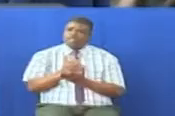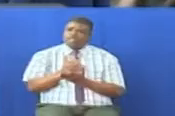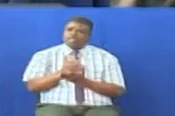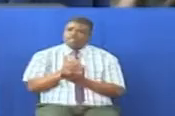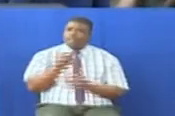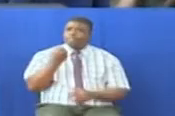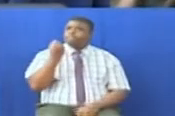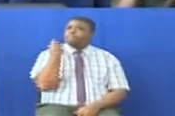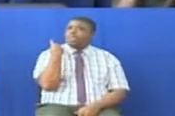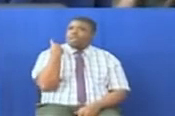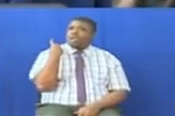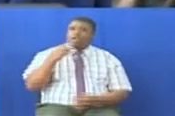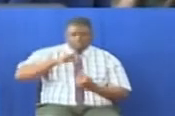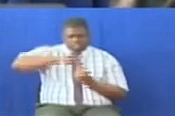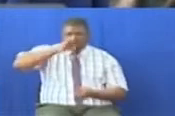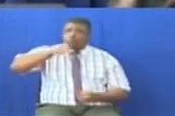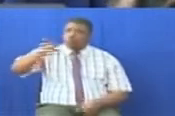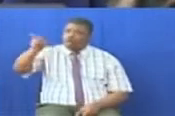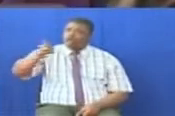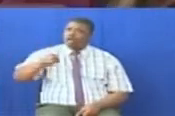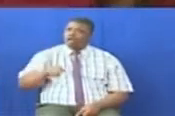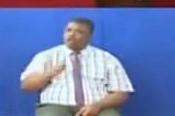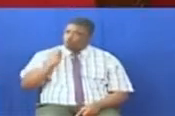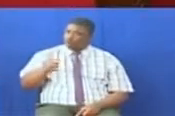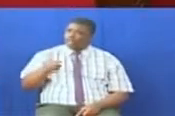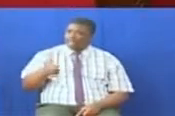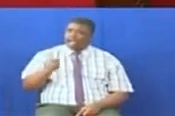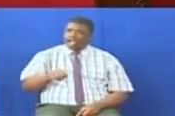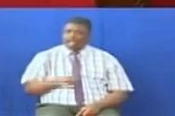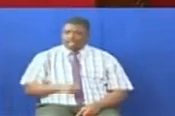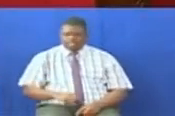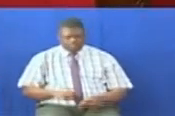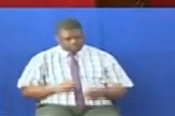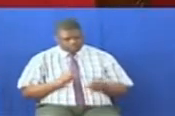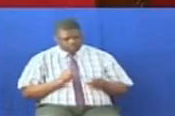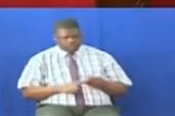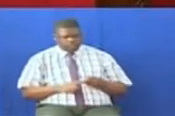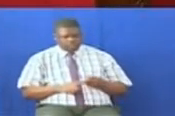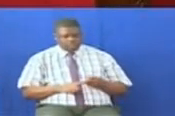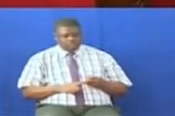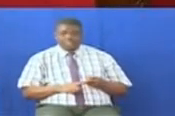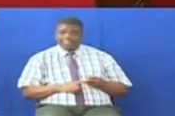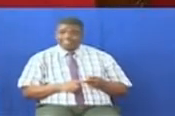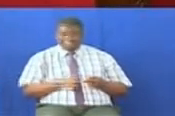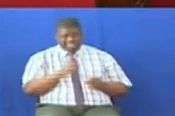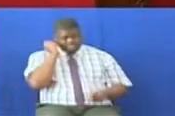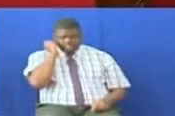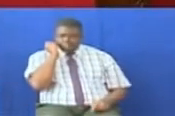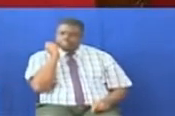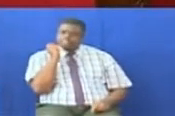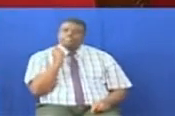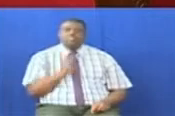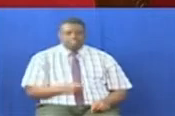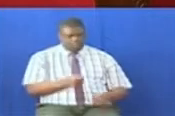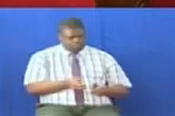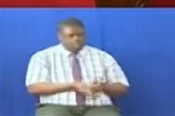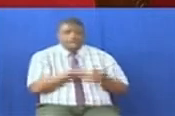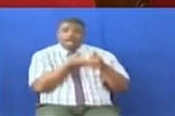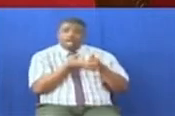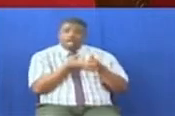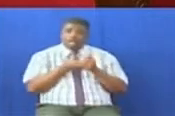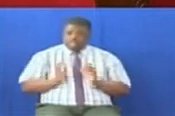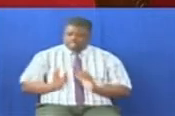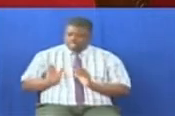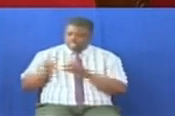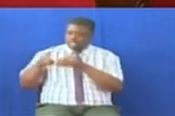itakapofika wakati wa uchaguzi. Hongera sana. Mheshimiwa Naibu Spika, nimpongeze sana mwenyekiti wa